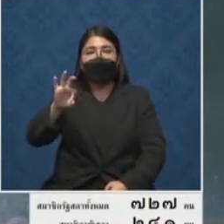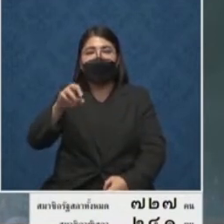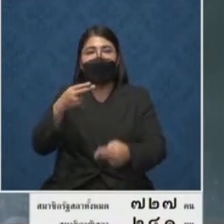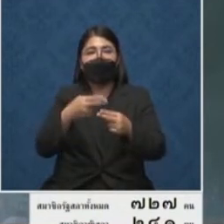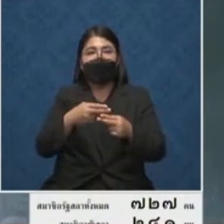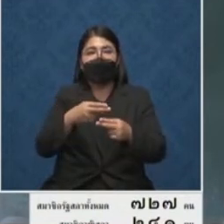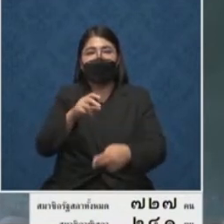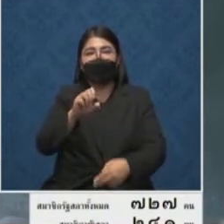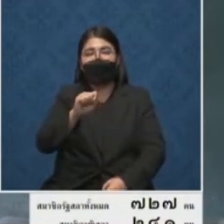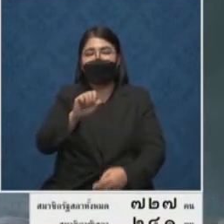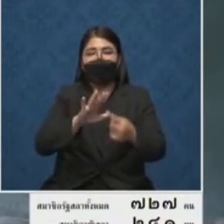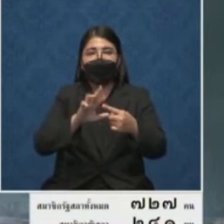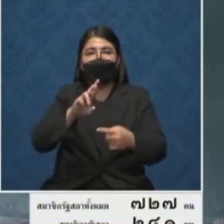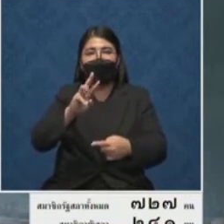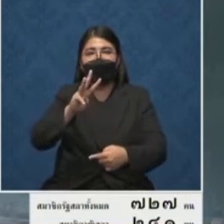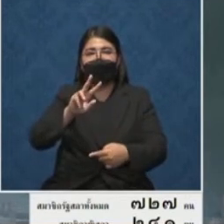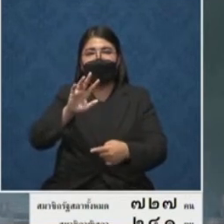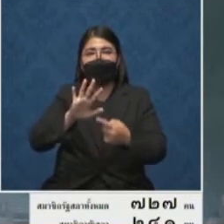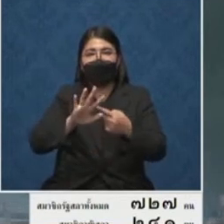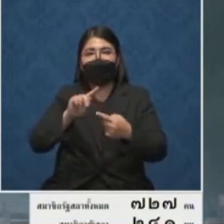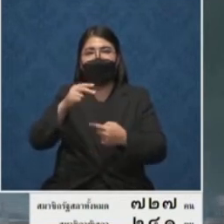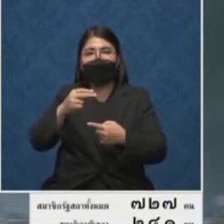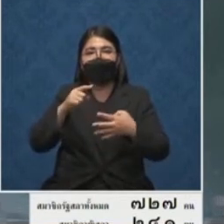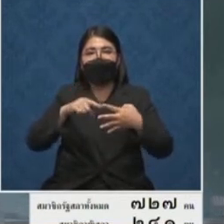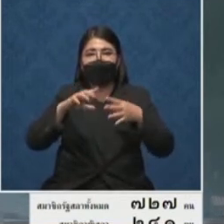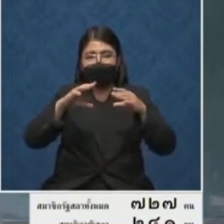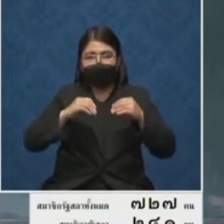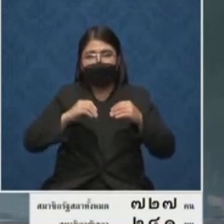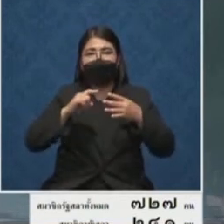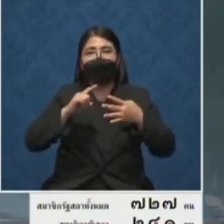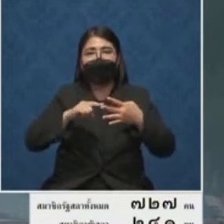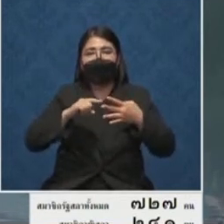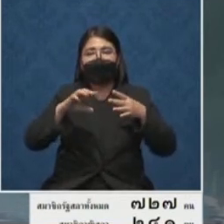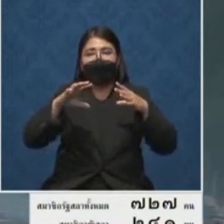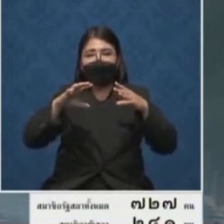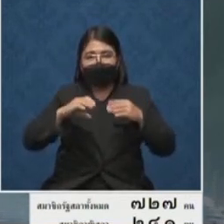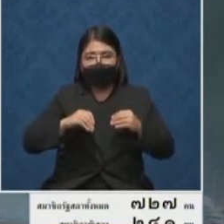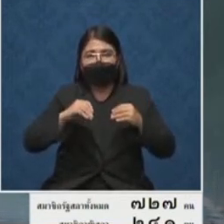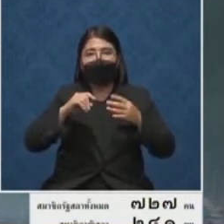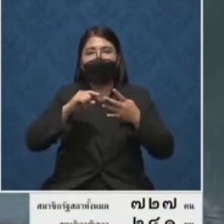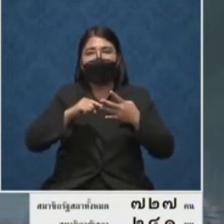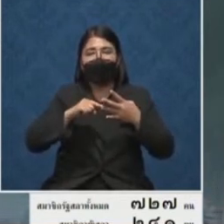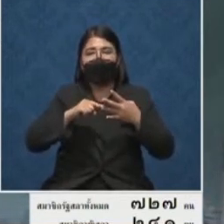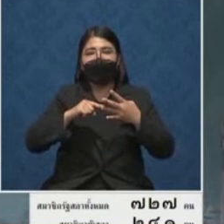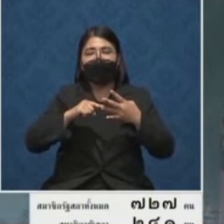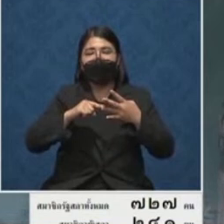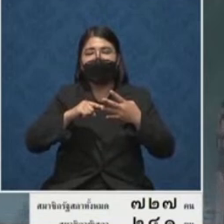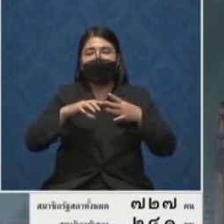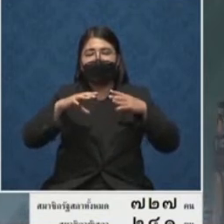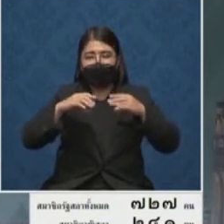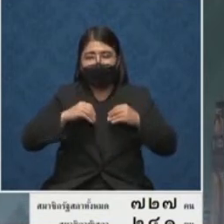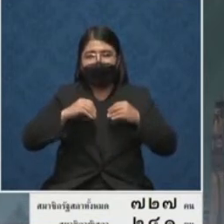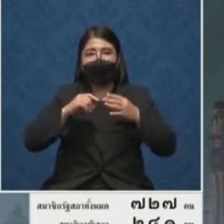639รองศาสตราจารย์สุรวาททองบุ 1รับหลักการ2รับหลัก